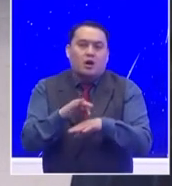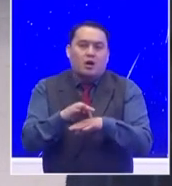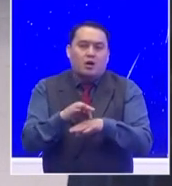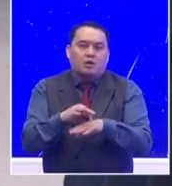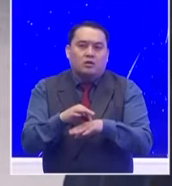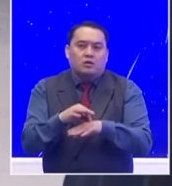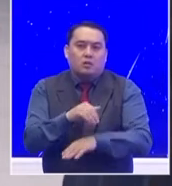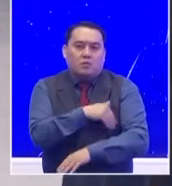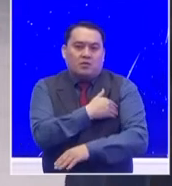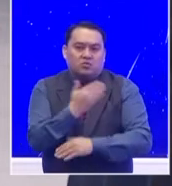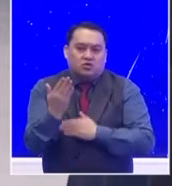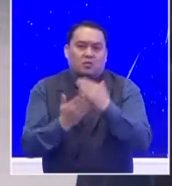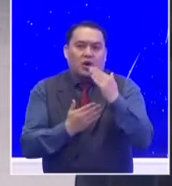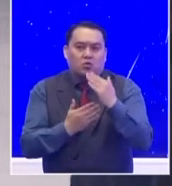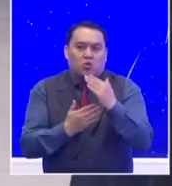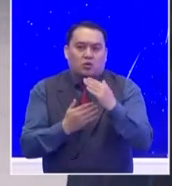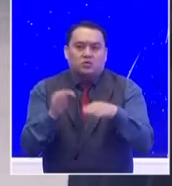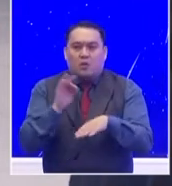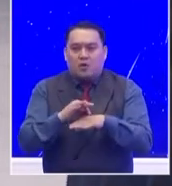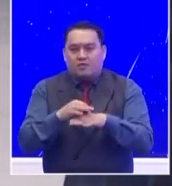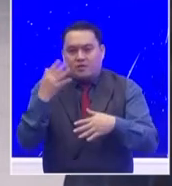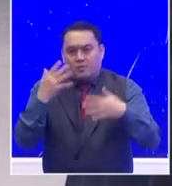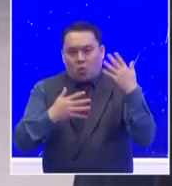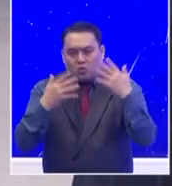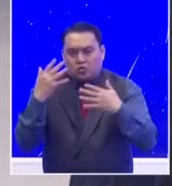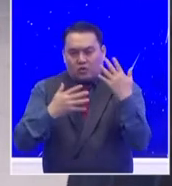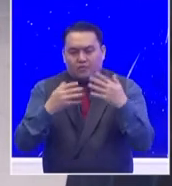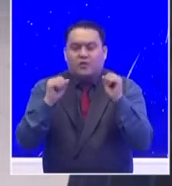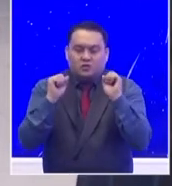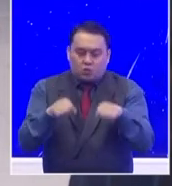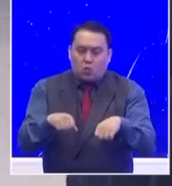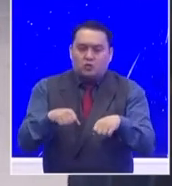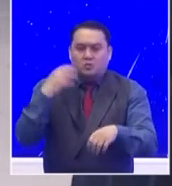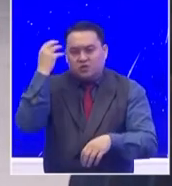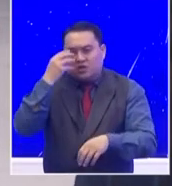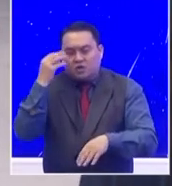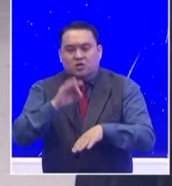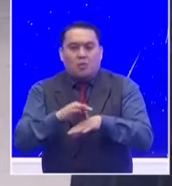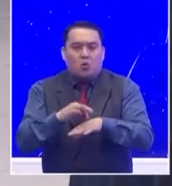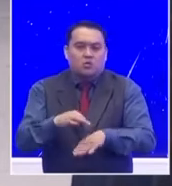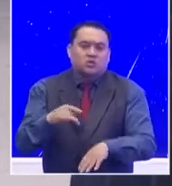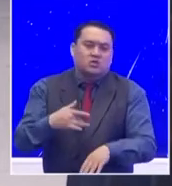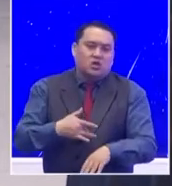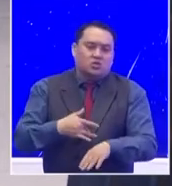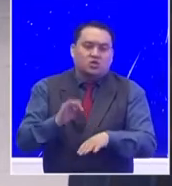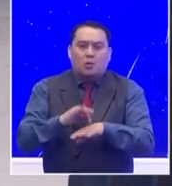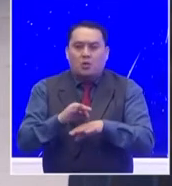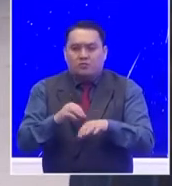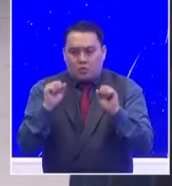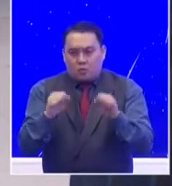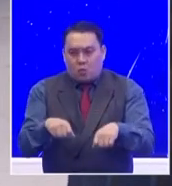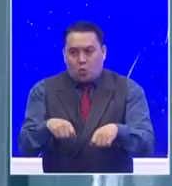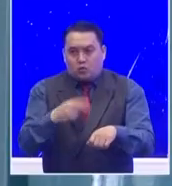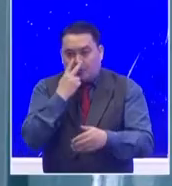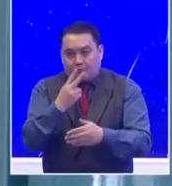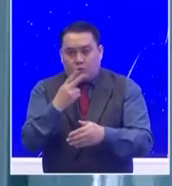бывают с повышением температуры. Бывают с симптомами, допустим, недомогания, психическими расстройствами, кишечными расстройствами. Они все при